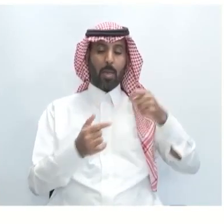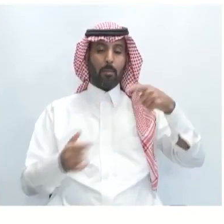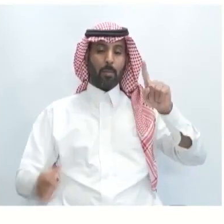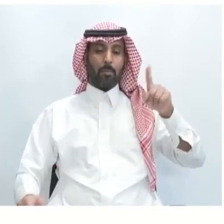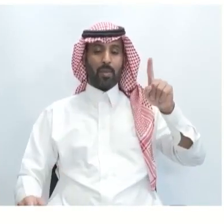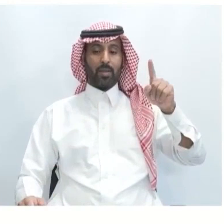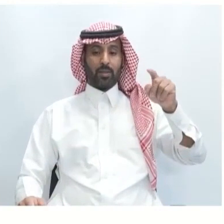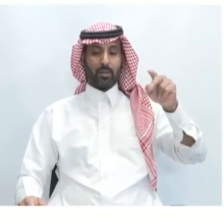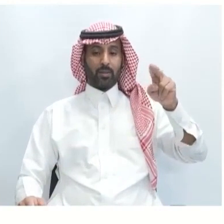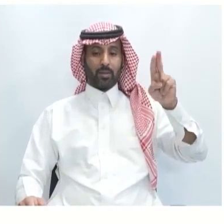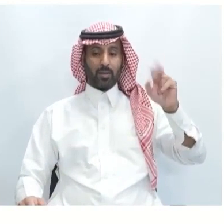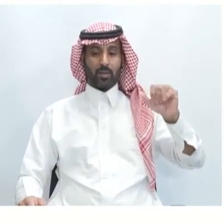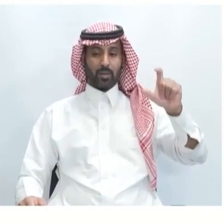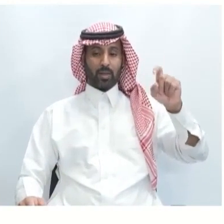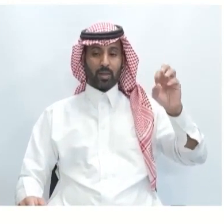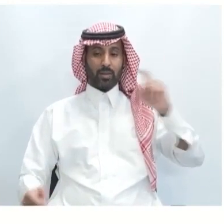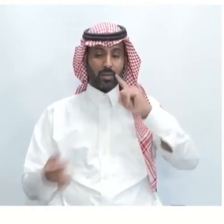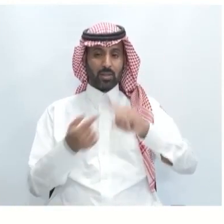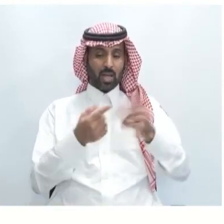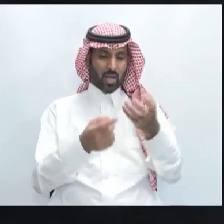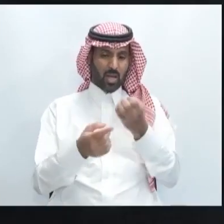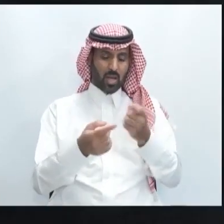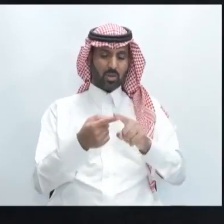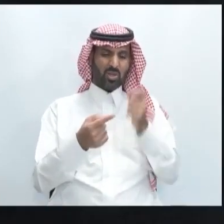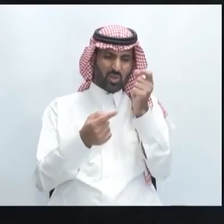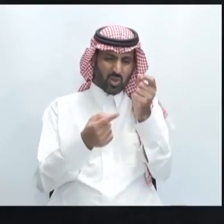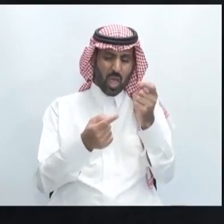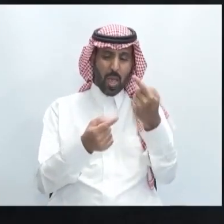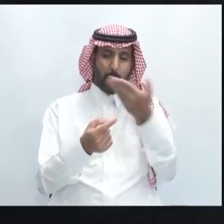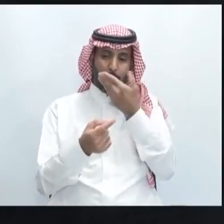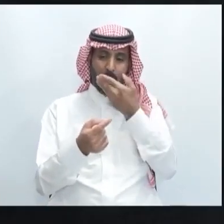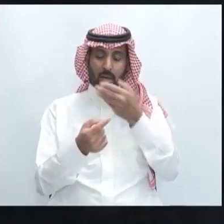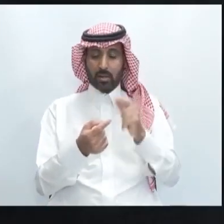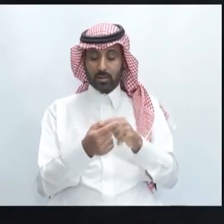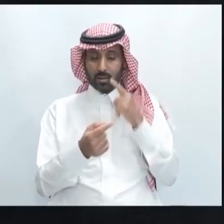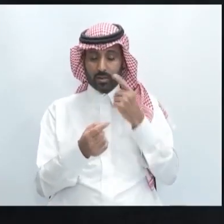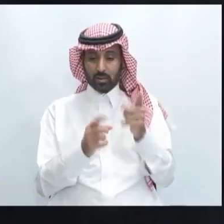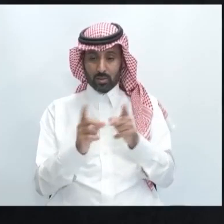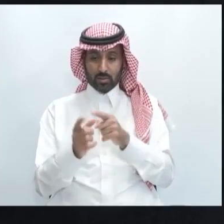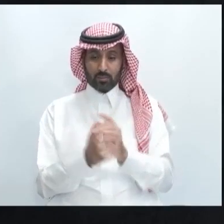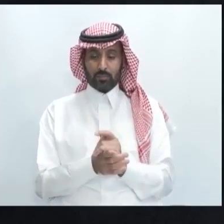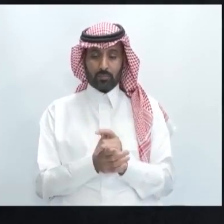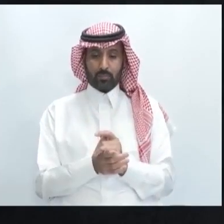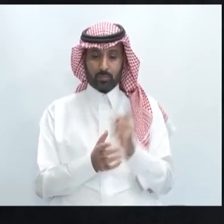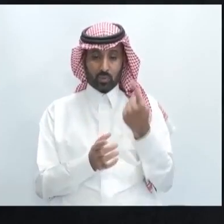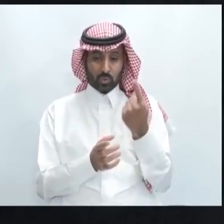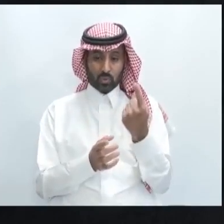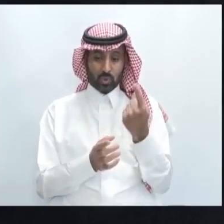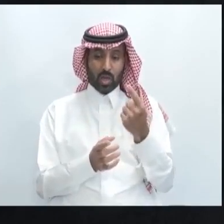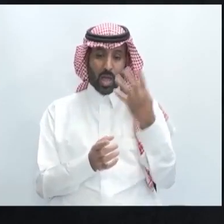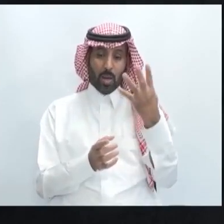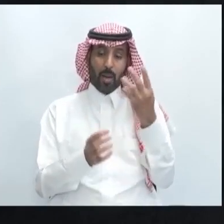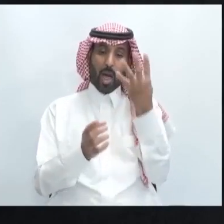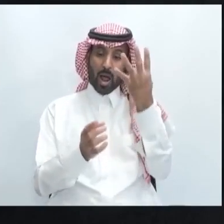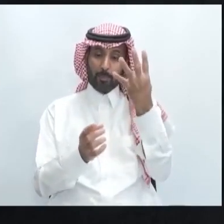ونتج لي ايضا جزيء ما عن كل رابطه تتم بين حمضين امينين بمعنى ان لو كان لدي اربعه